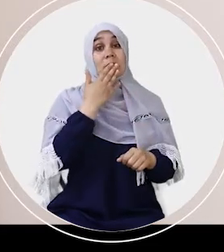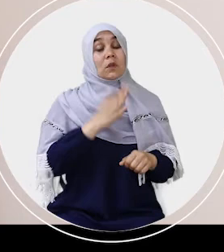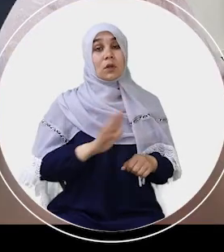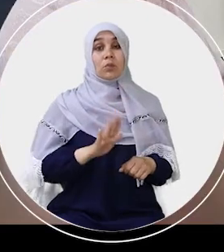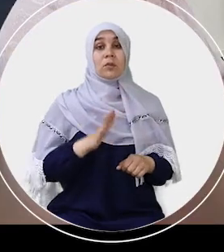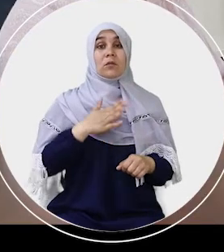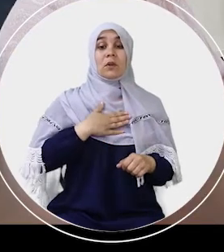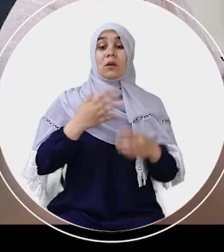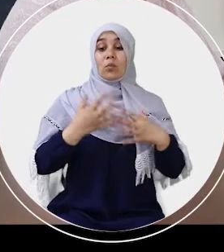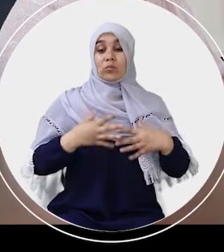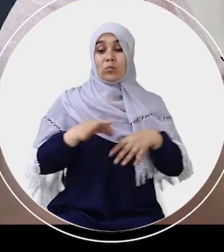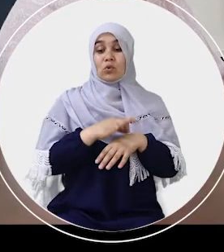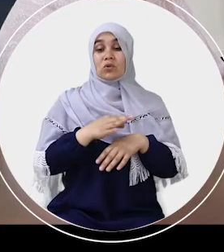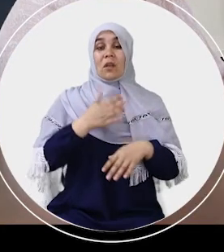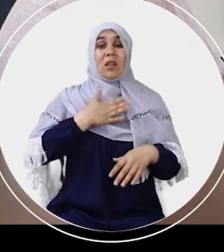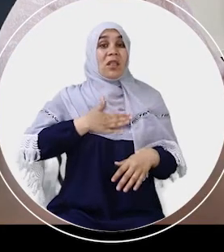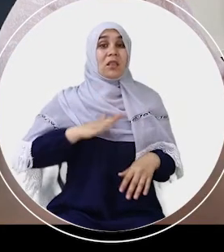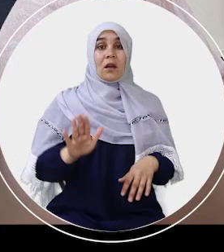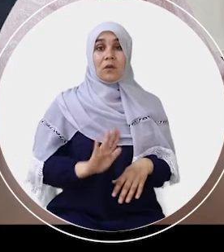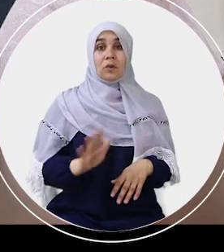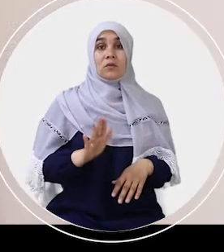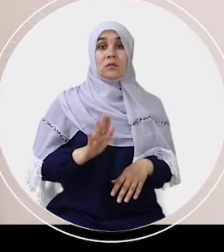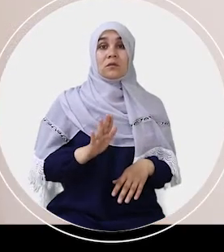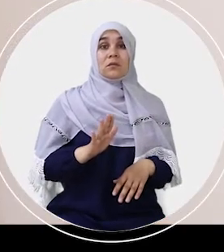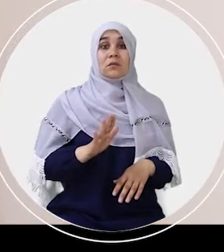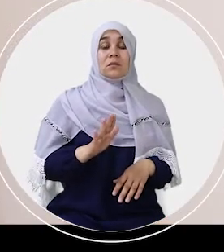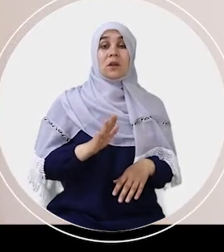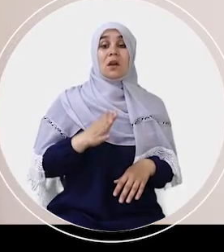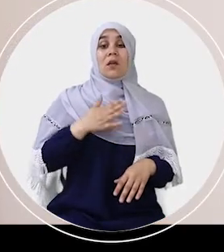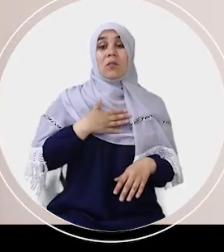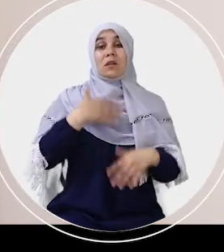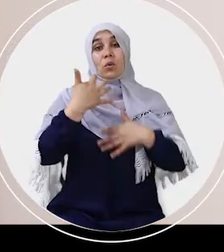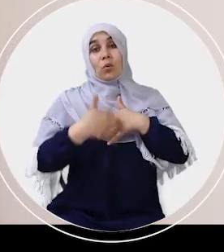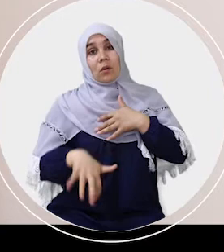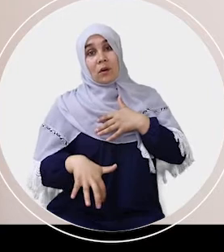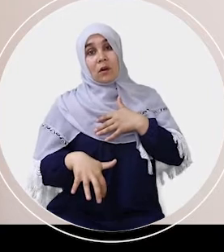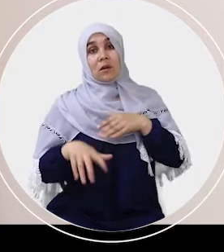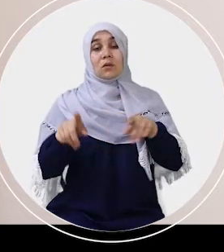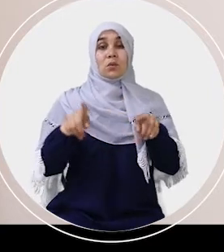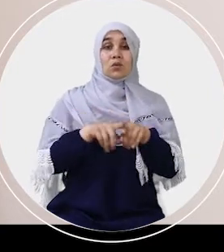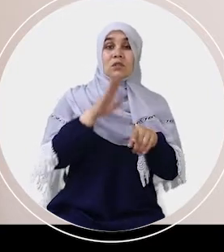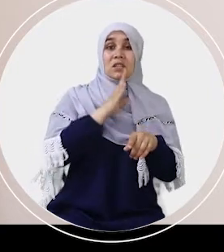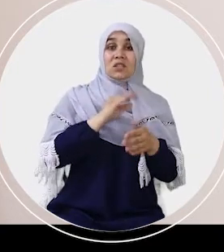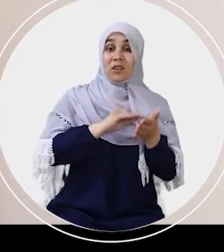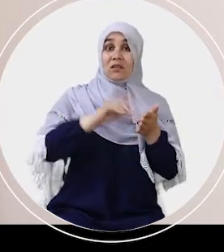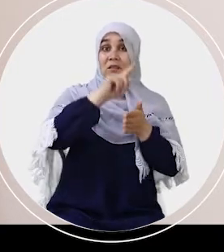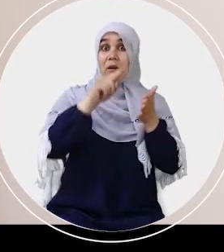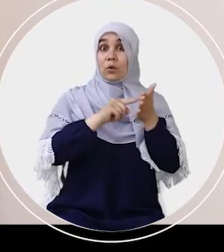ko'rmasligi, turmush o'rtog'idan ko'ngli to'lmasligi kelib chiqadi. Menga beparvo degan